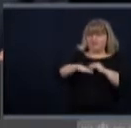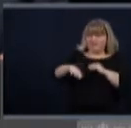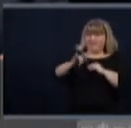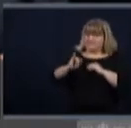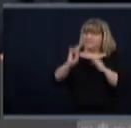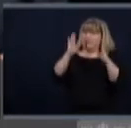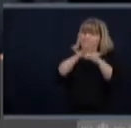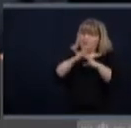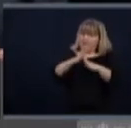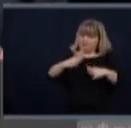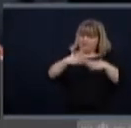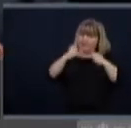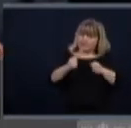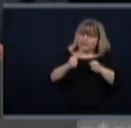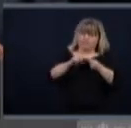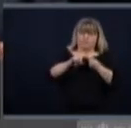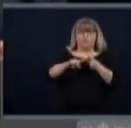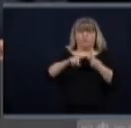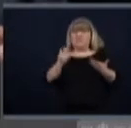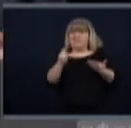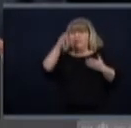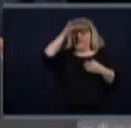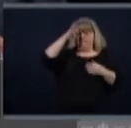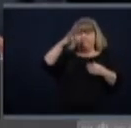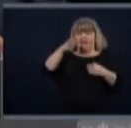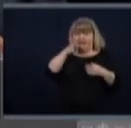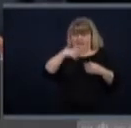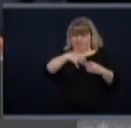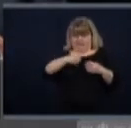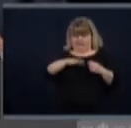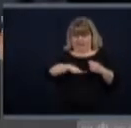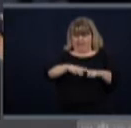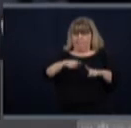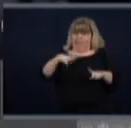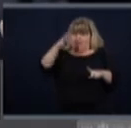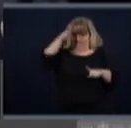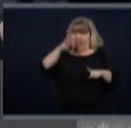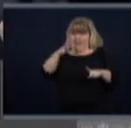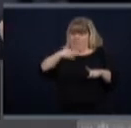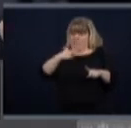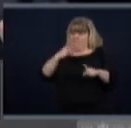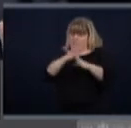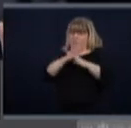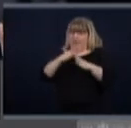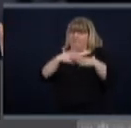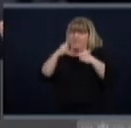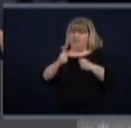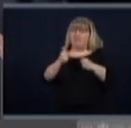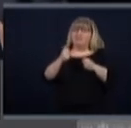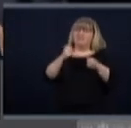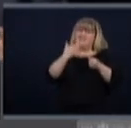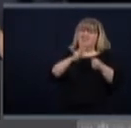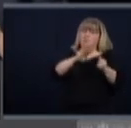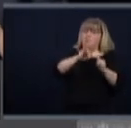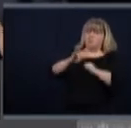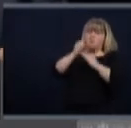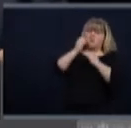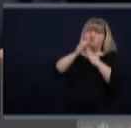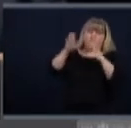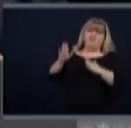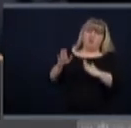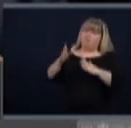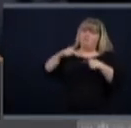les parents qui ont des problèmes de santé devraient garder leur enfant à la maison. Je pense que c'est important, là, entre